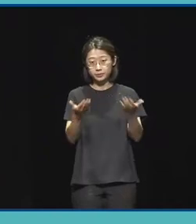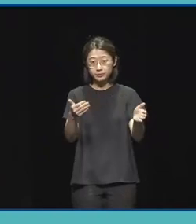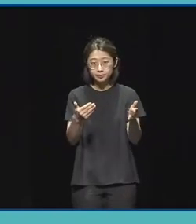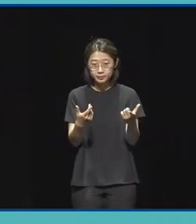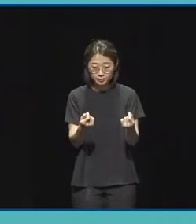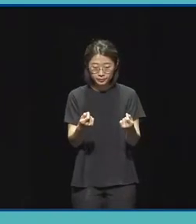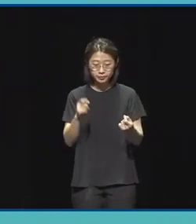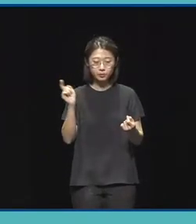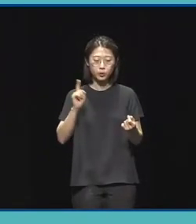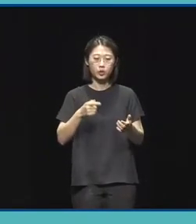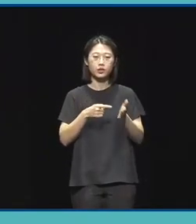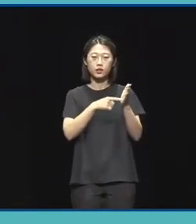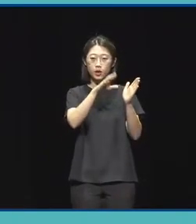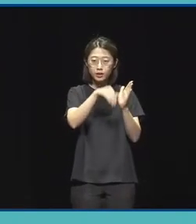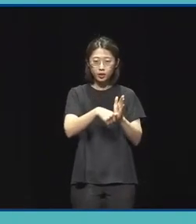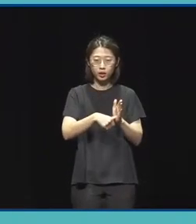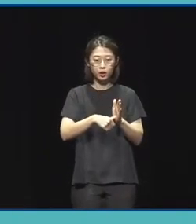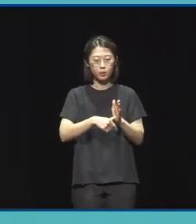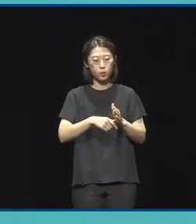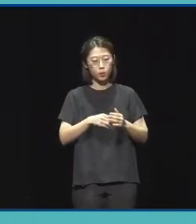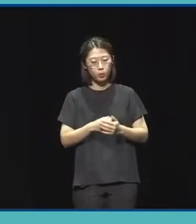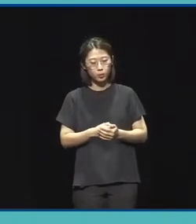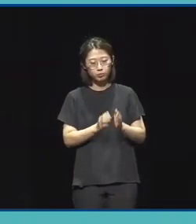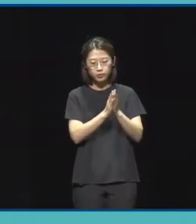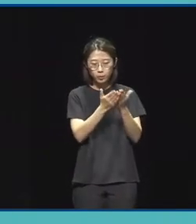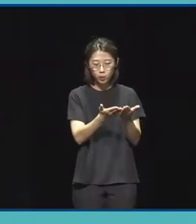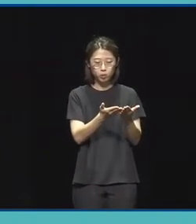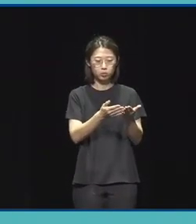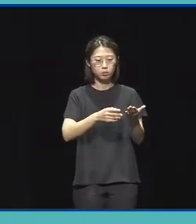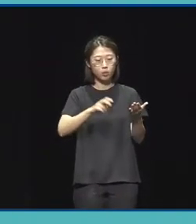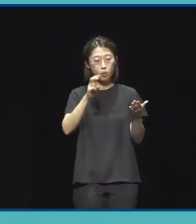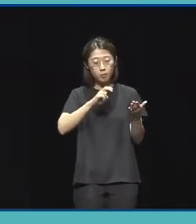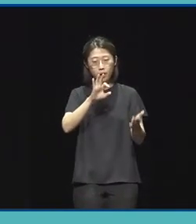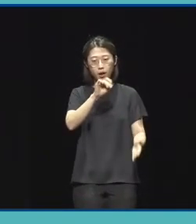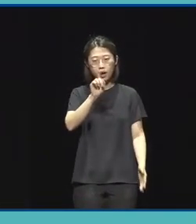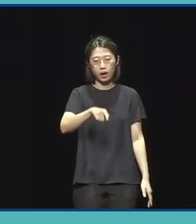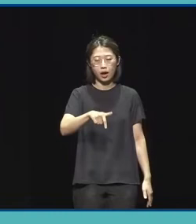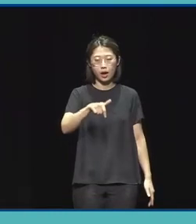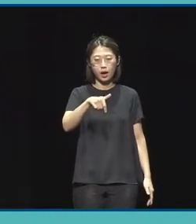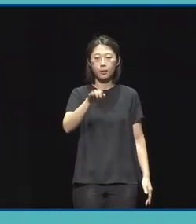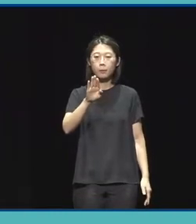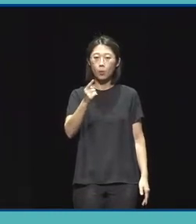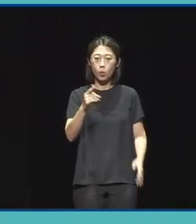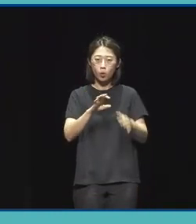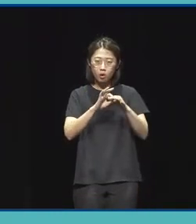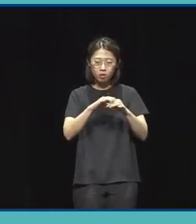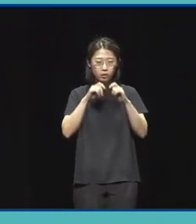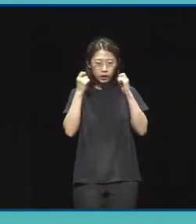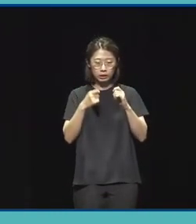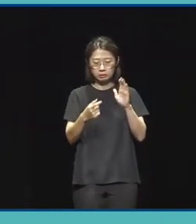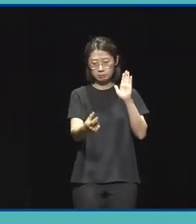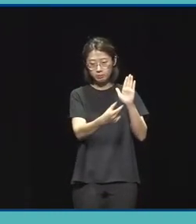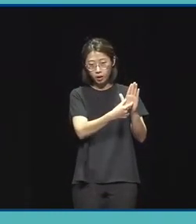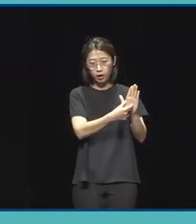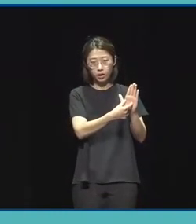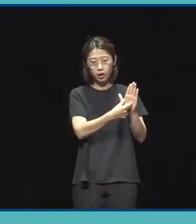같이 신청하실 때 신호비나 대본 악보에는 절대 개인의 정보가 들어갈 수 있는